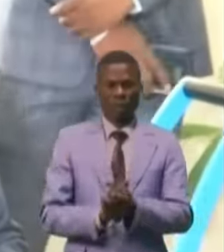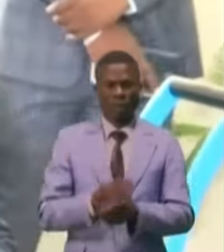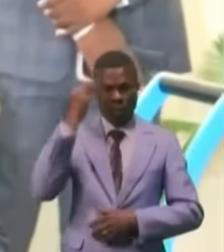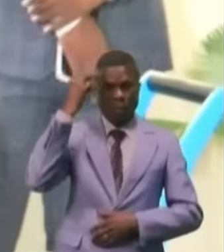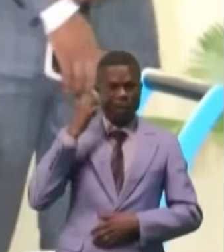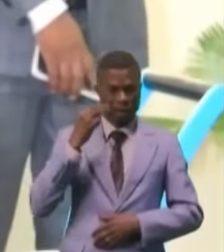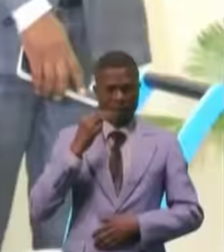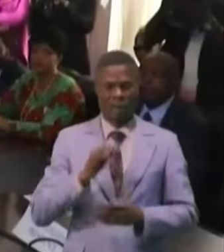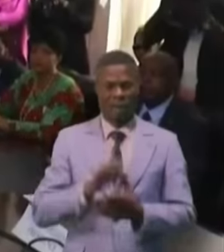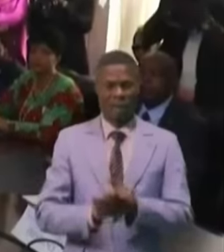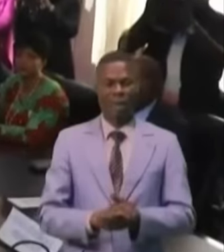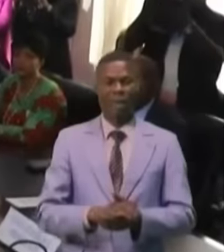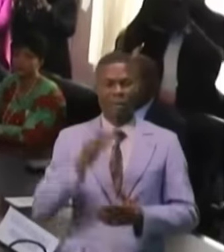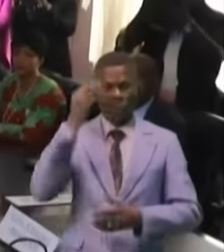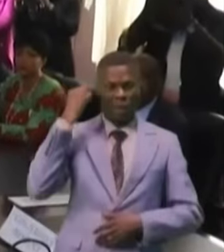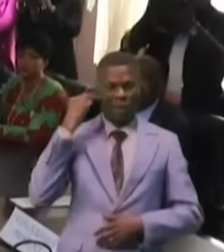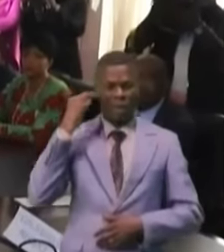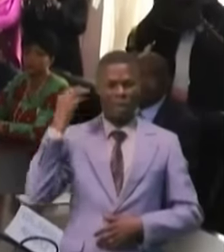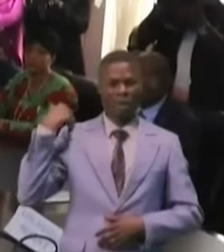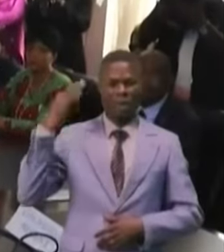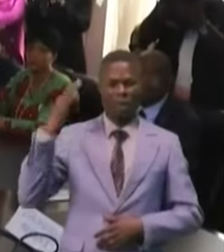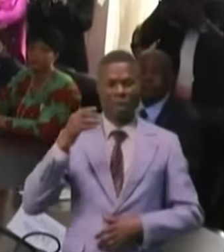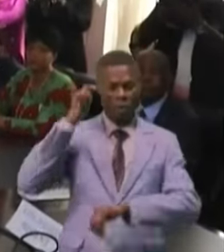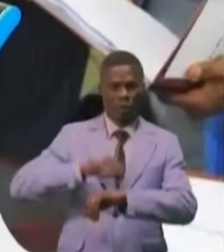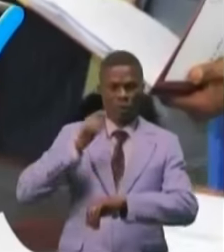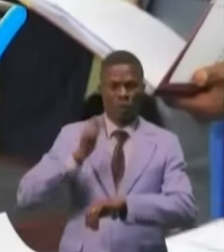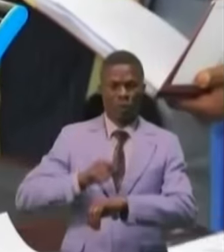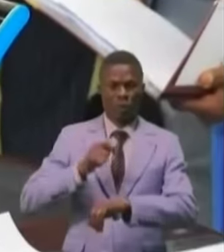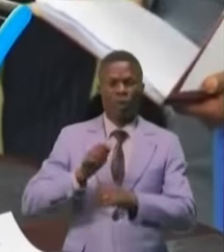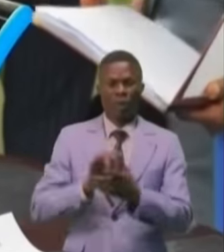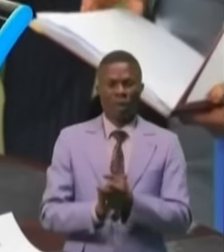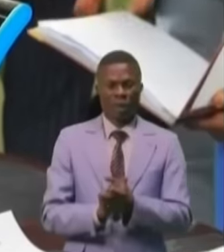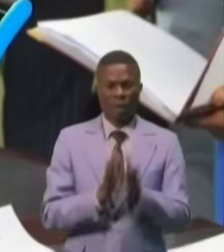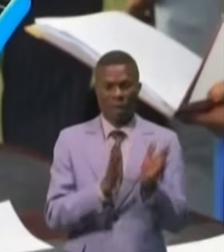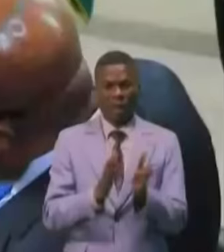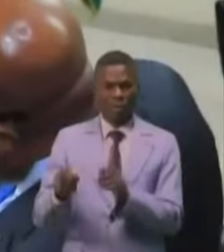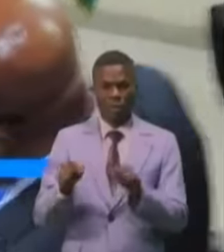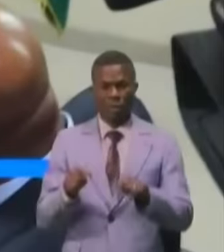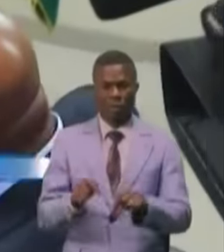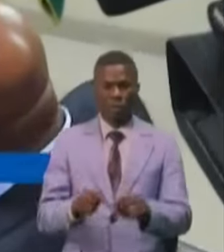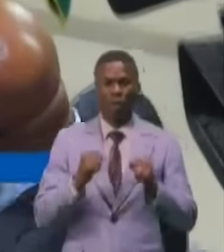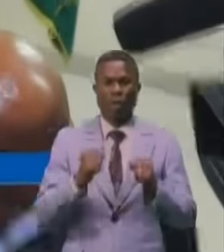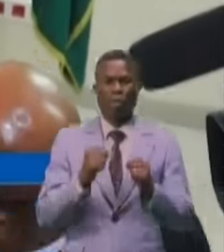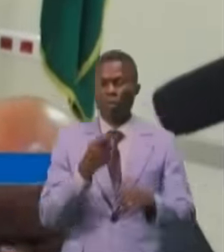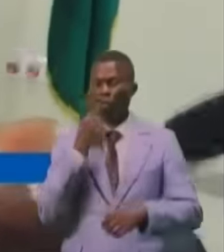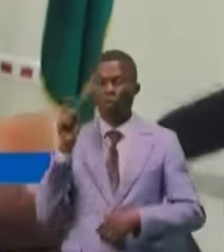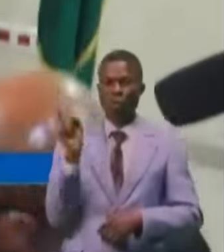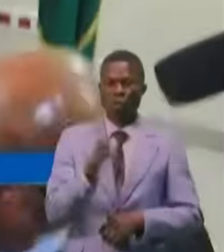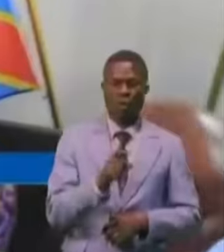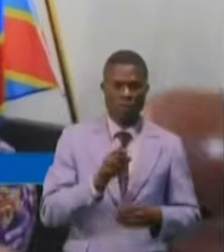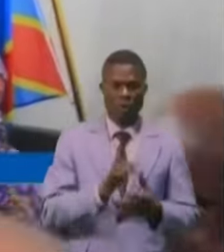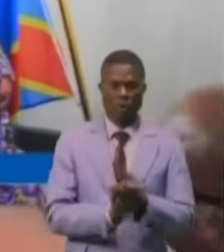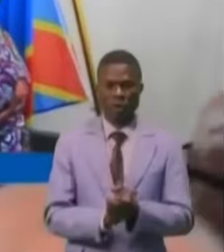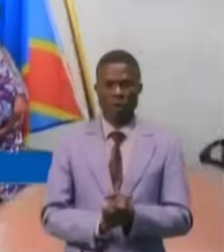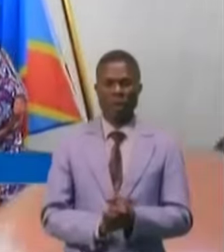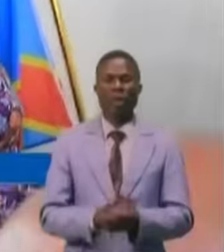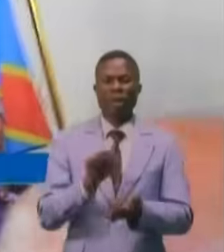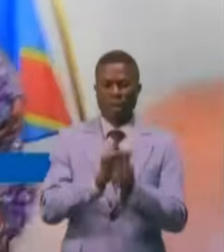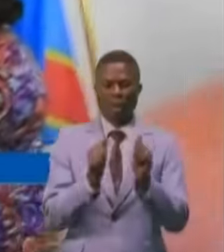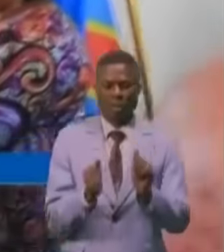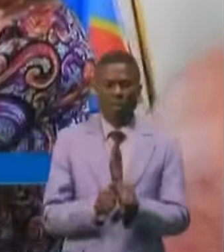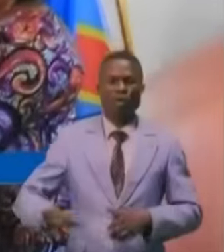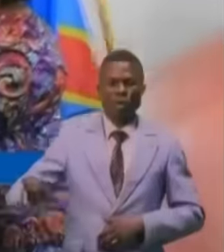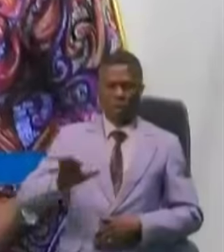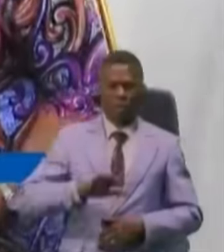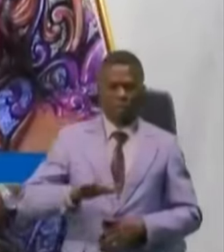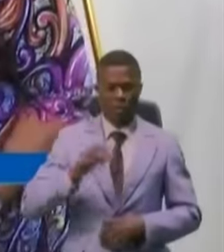Sceaux, ministre d'État, ministre de la Justice et garde des Sceaux. Il dispose désormais du pouvoir d'injonction. Les fossoyeurs de la République peuvent donc s'en